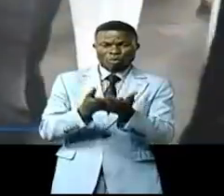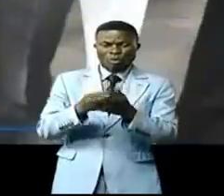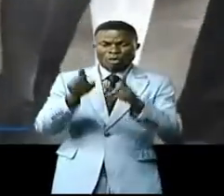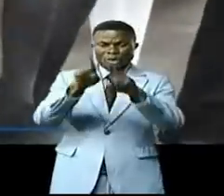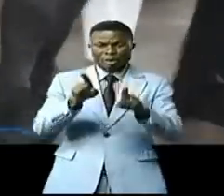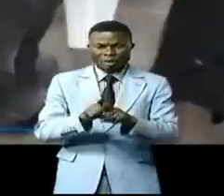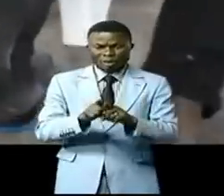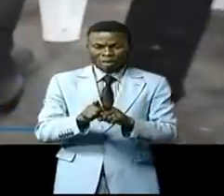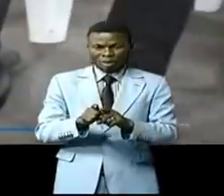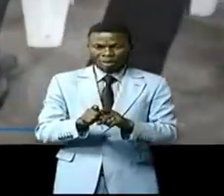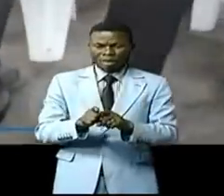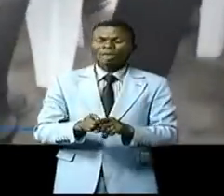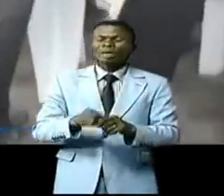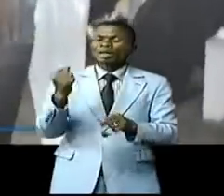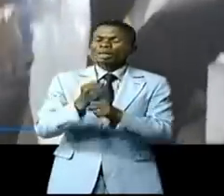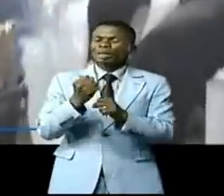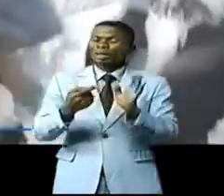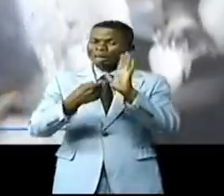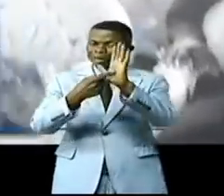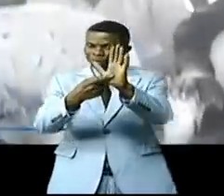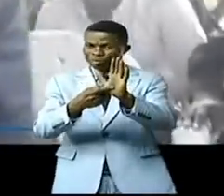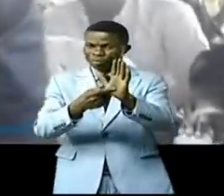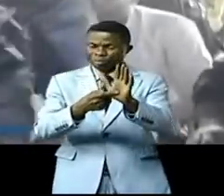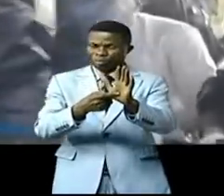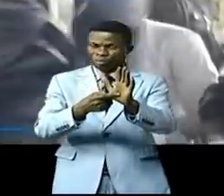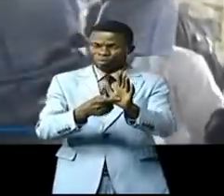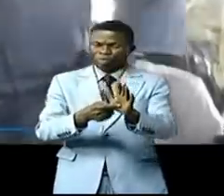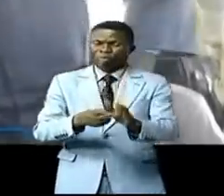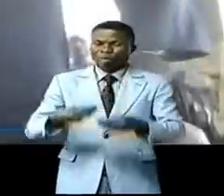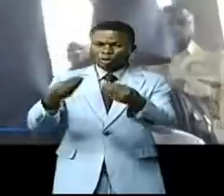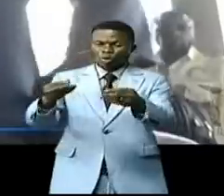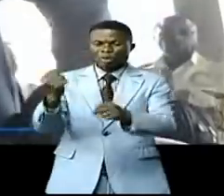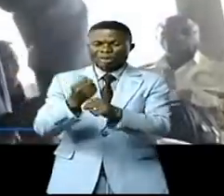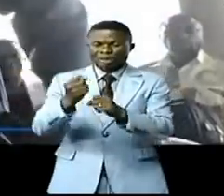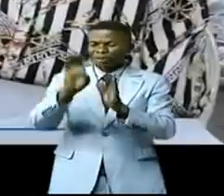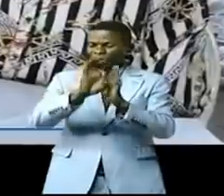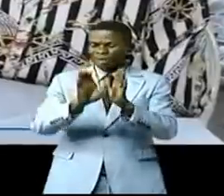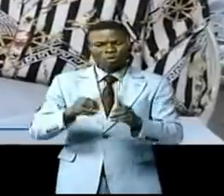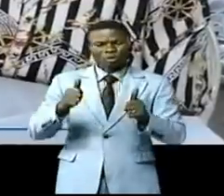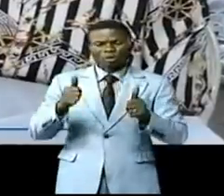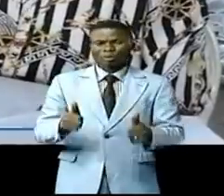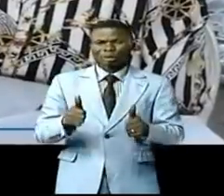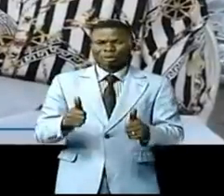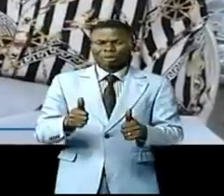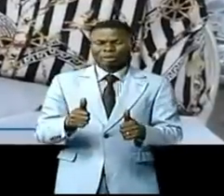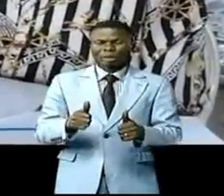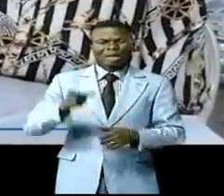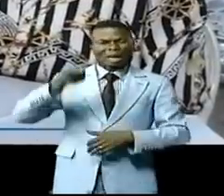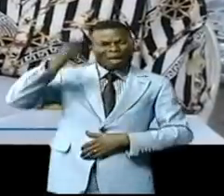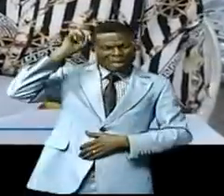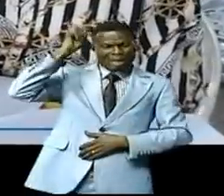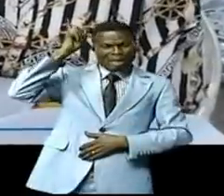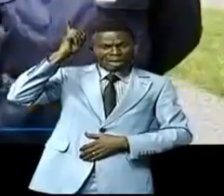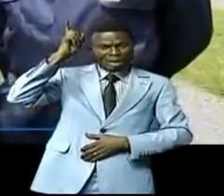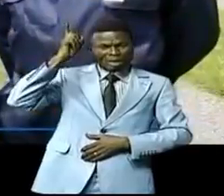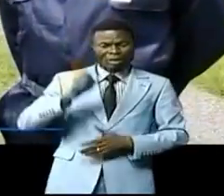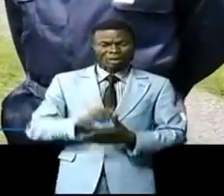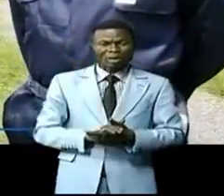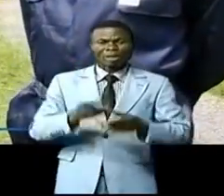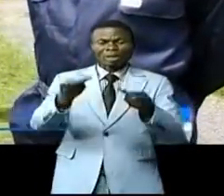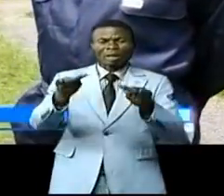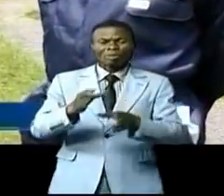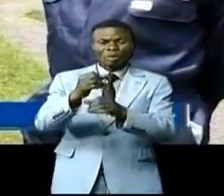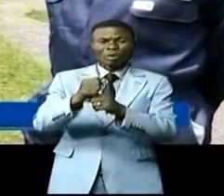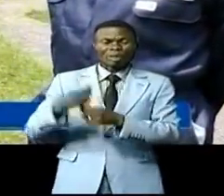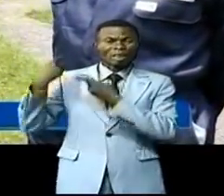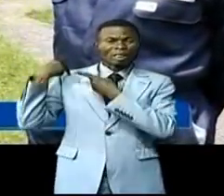le rendre présentable et pourquoi pas le mettre dans des conditions plus ou moins acceptables. Ça fait très longtemps que la STN a été délaissée depuis l'époque